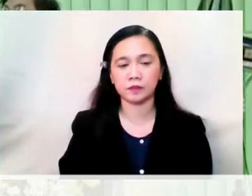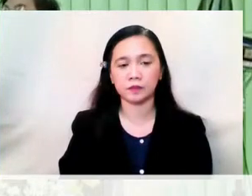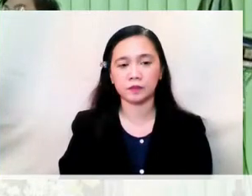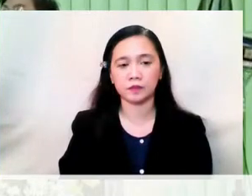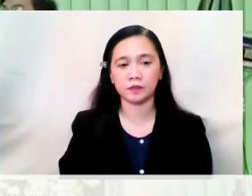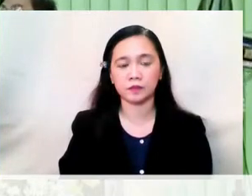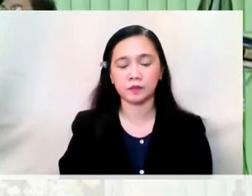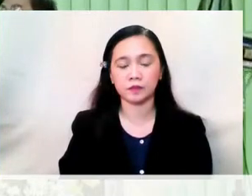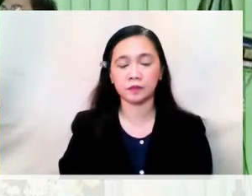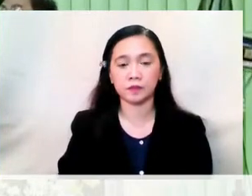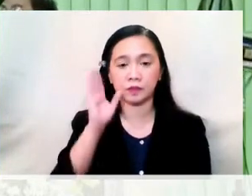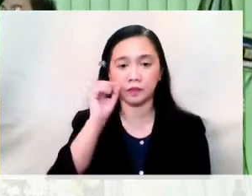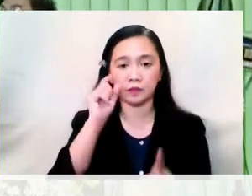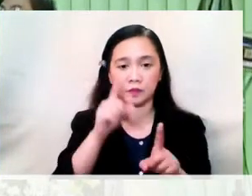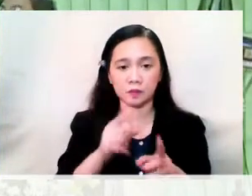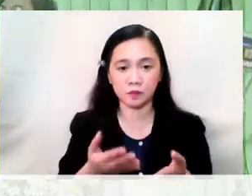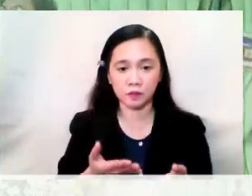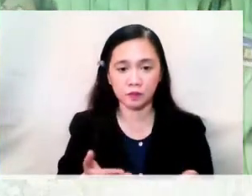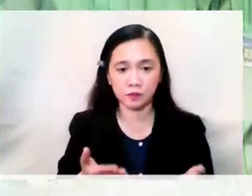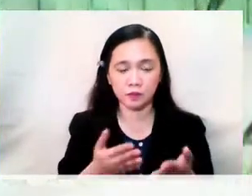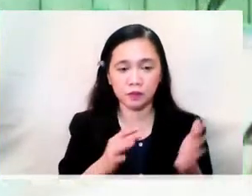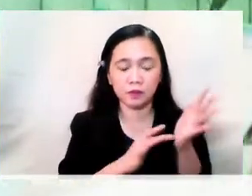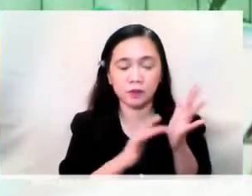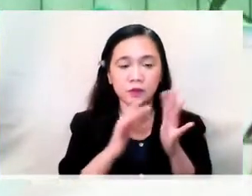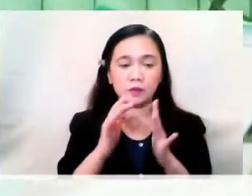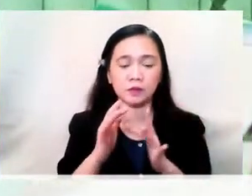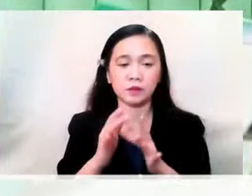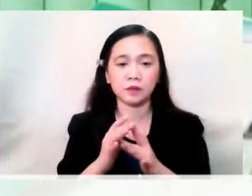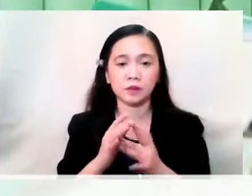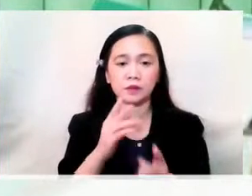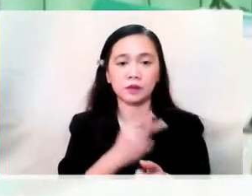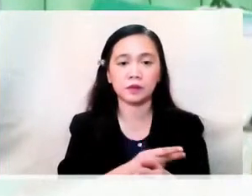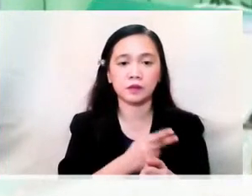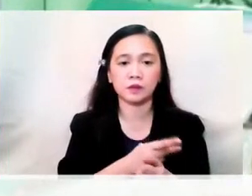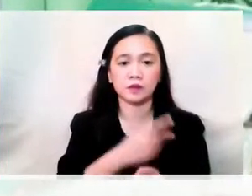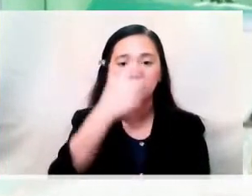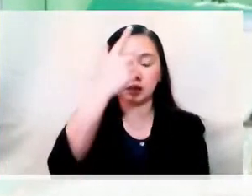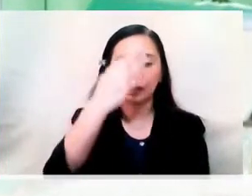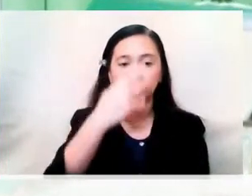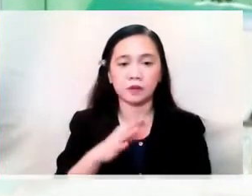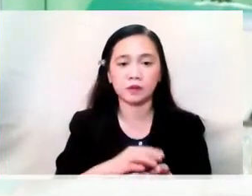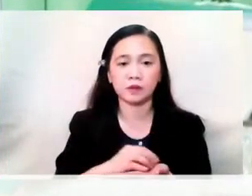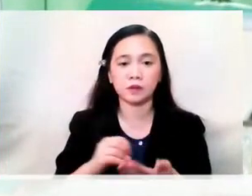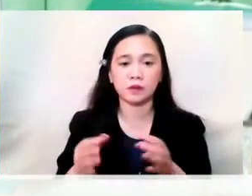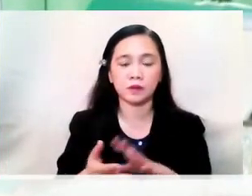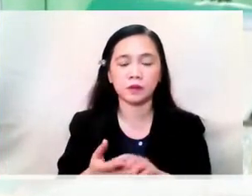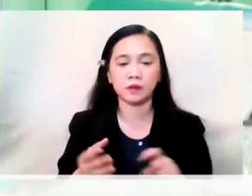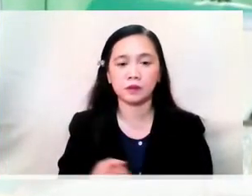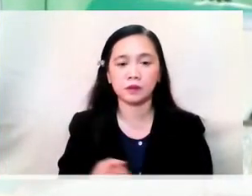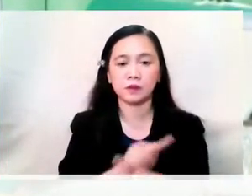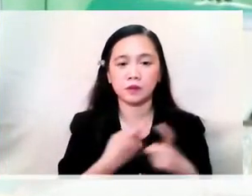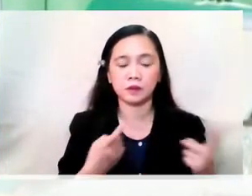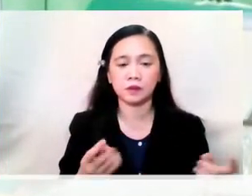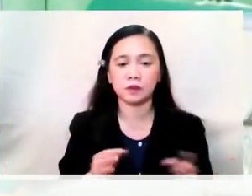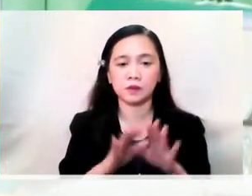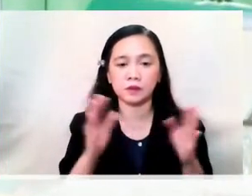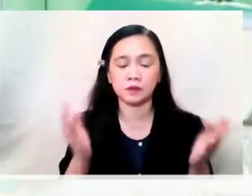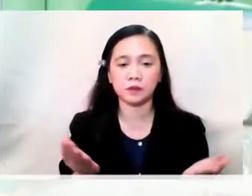Mga kapatid, narito po si Hesukristo, ang Kordero ng Diyos na nag-aalis ng kasalanan ng